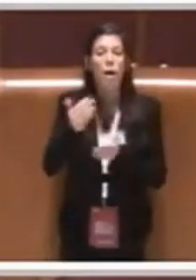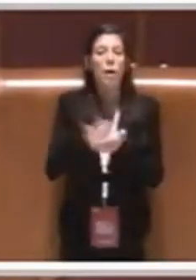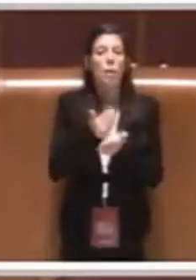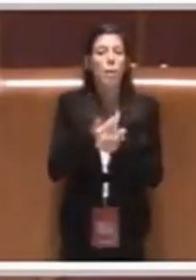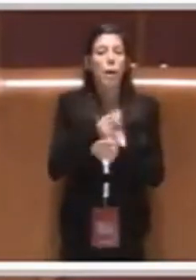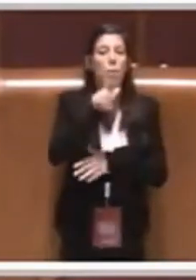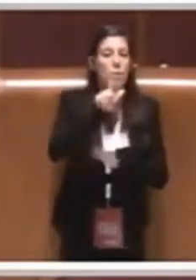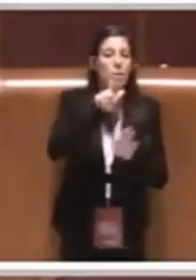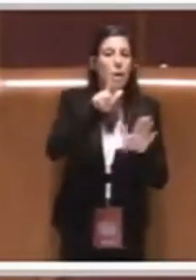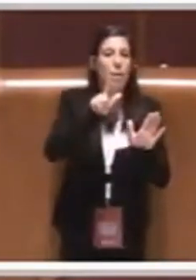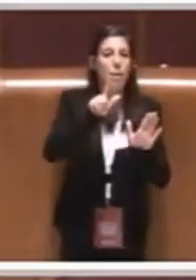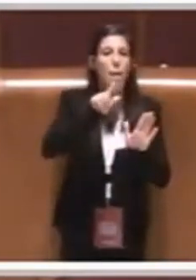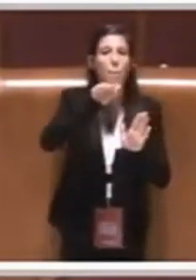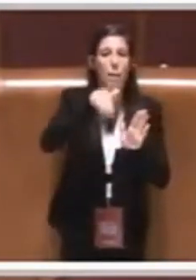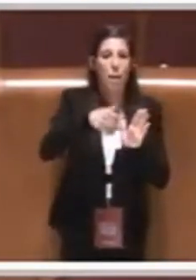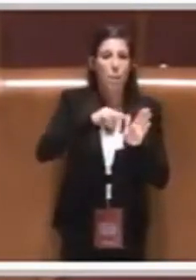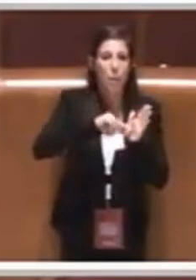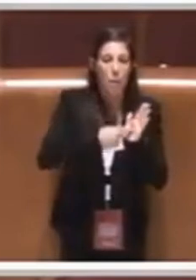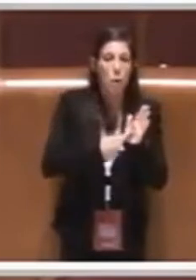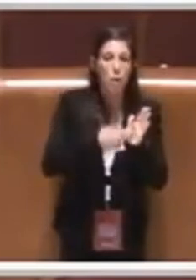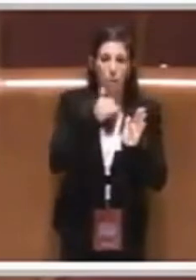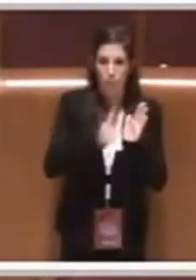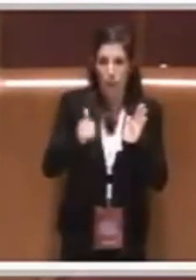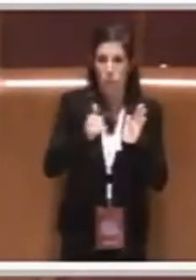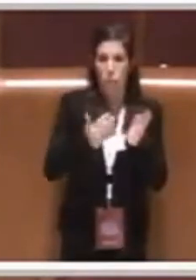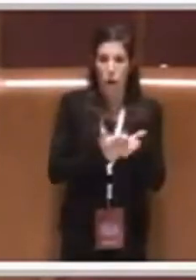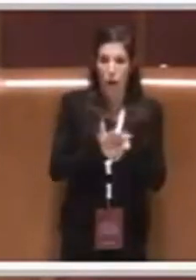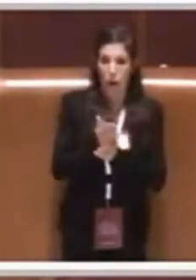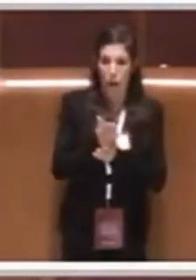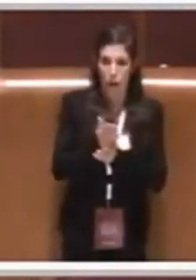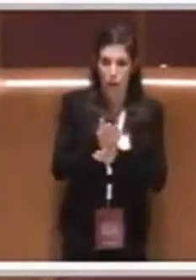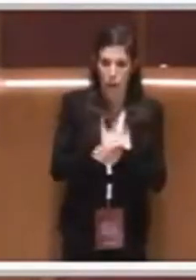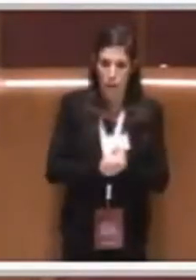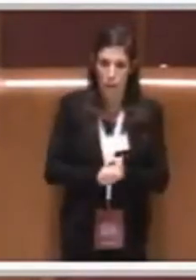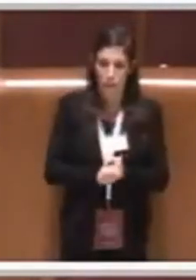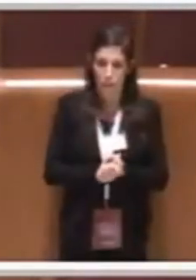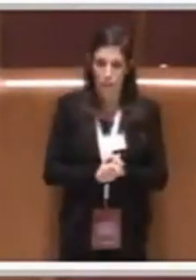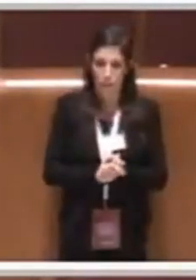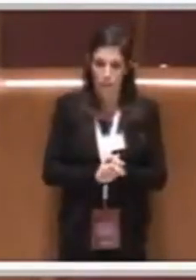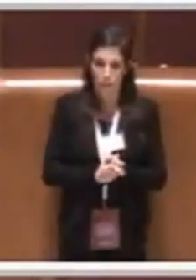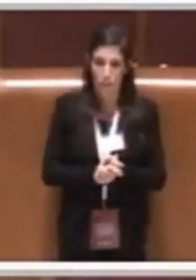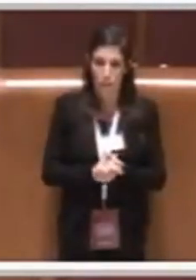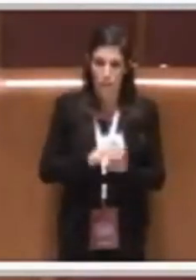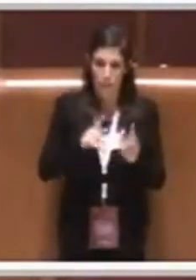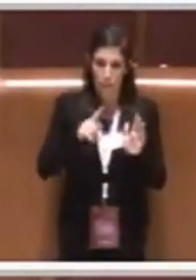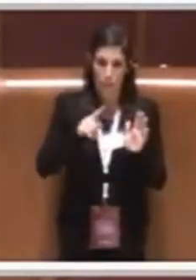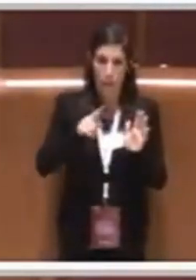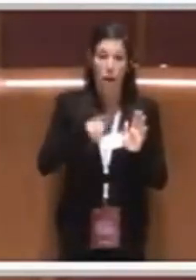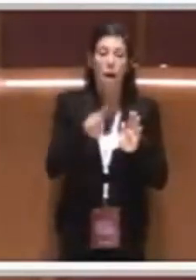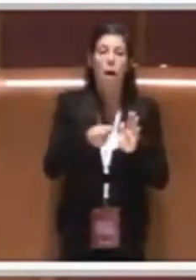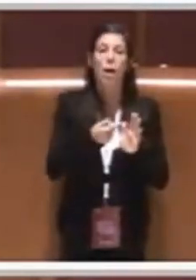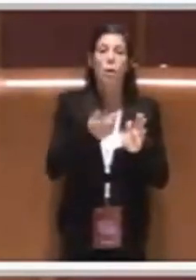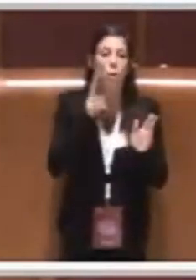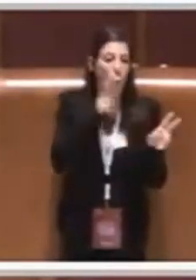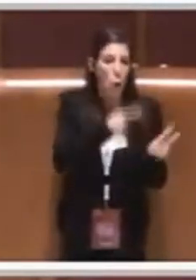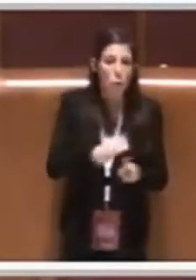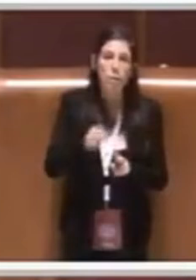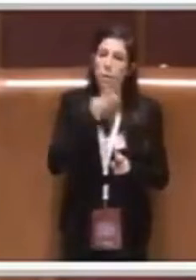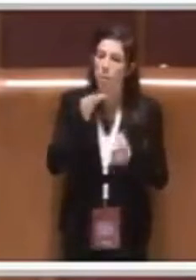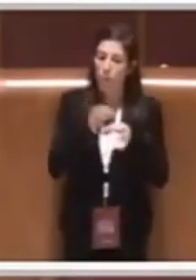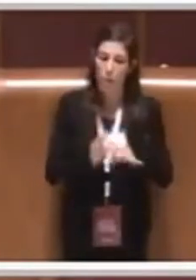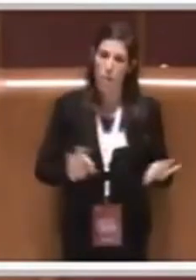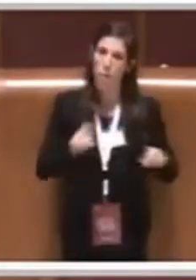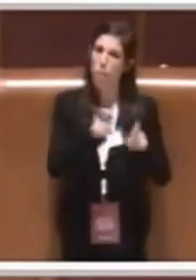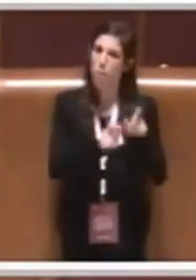mezzo di euro annui per l'amministrazione capitolina, e che queste operazioni sono avvenute sempre nel rispetto